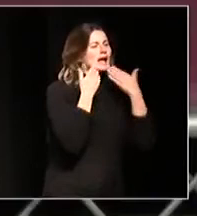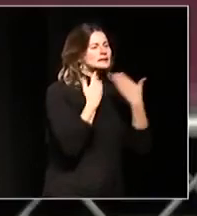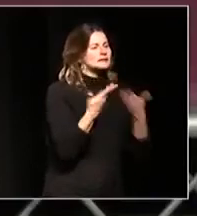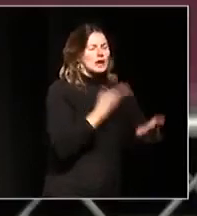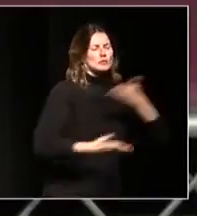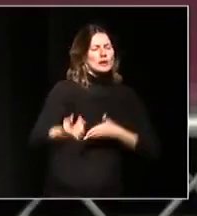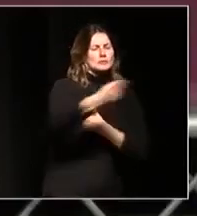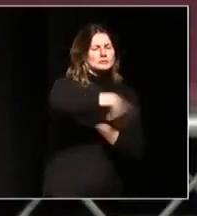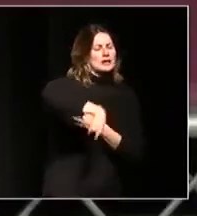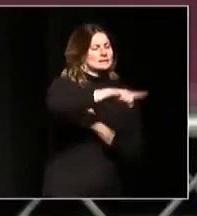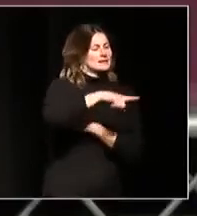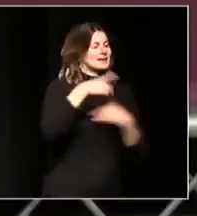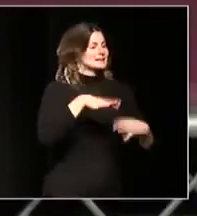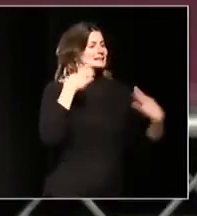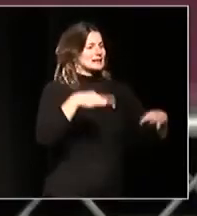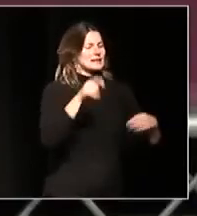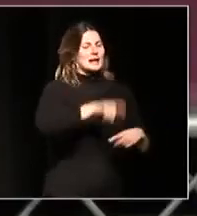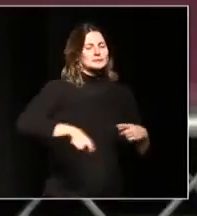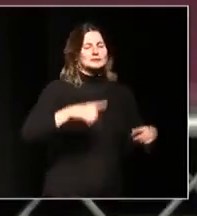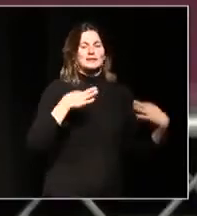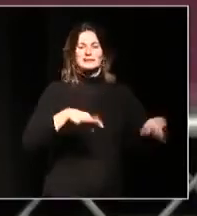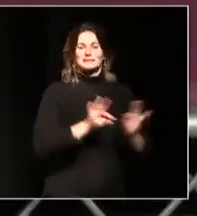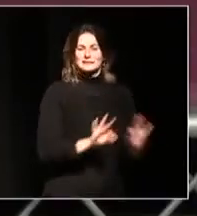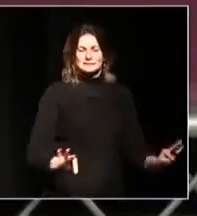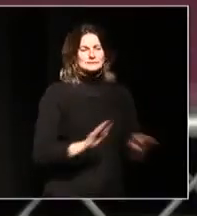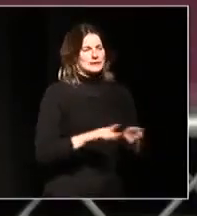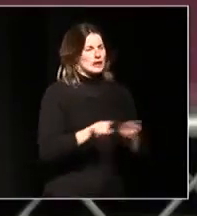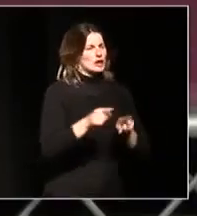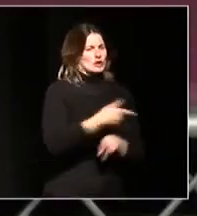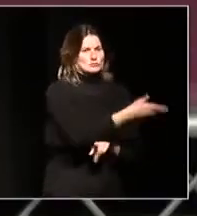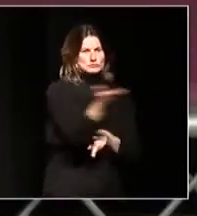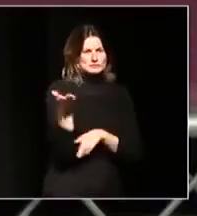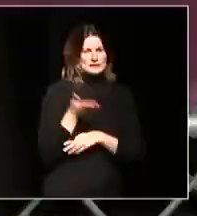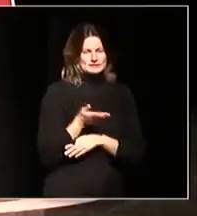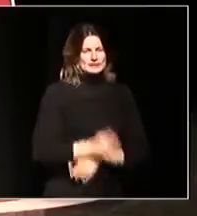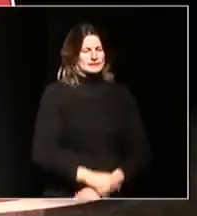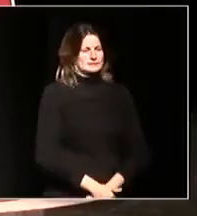que és l'únic que tenim la gent comuna i la gent senzilla com nosaltres.